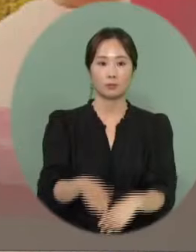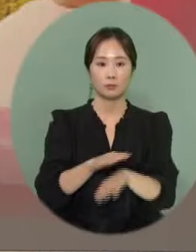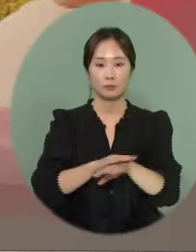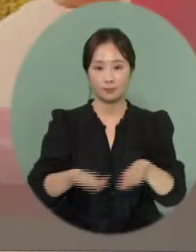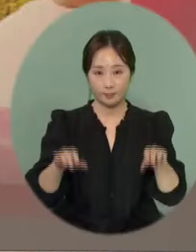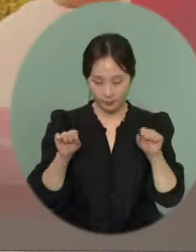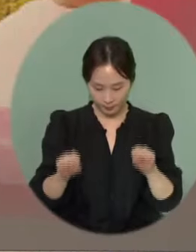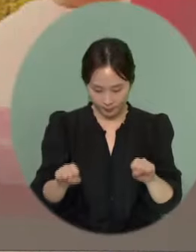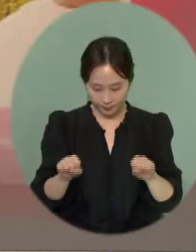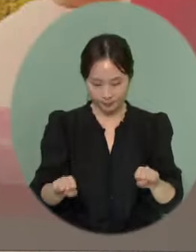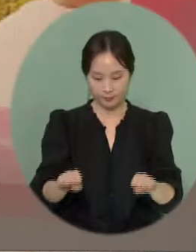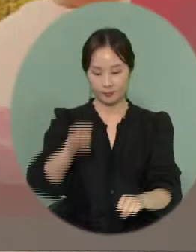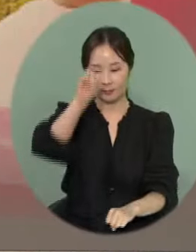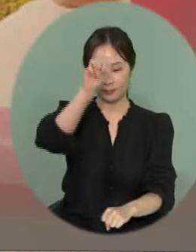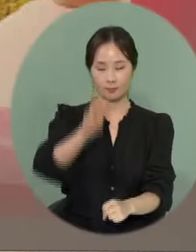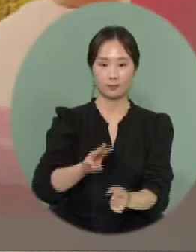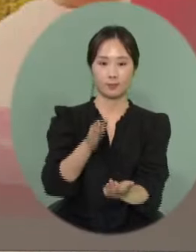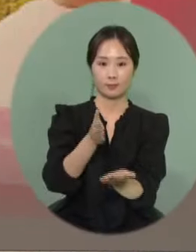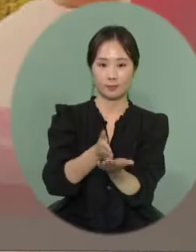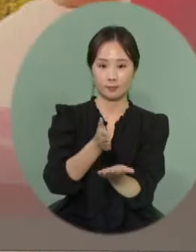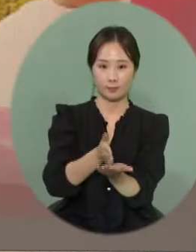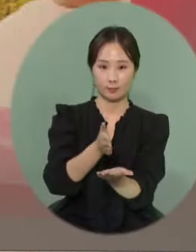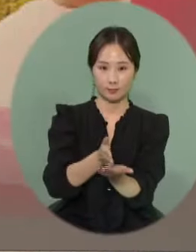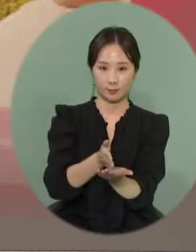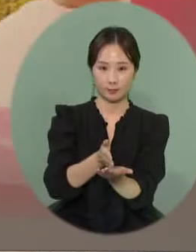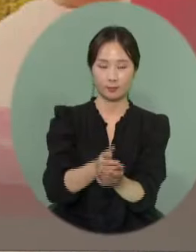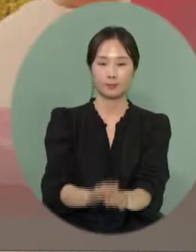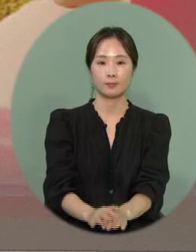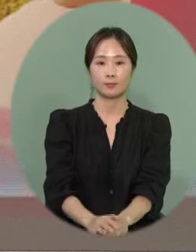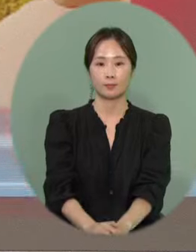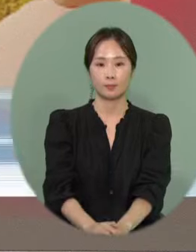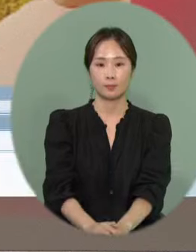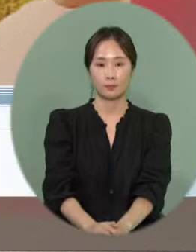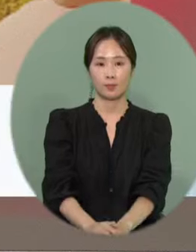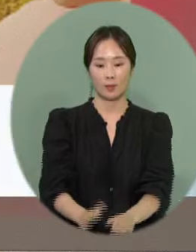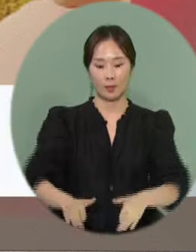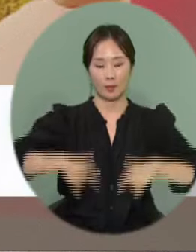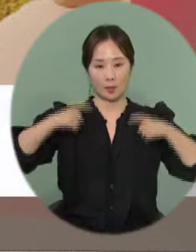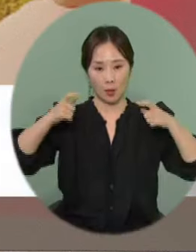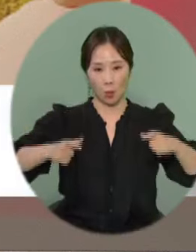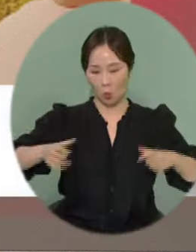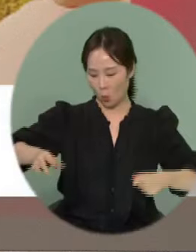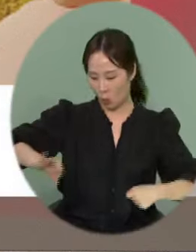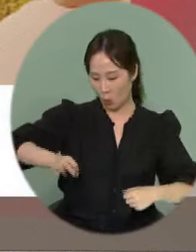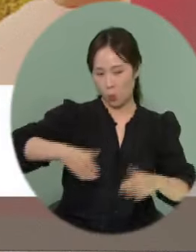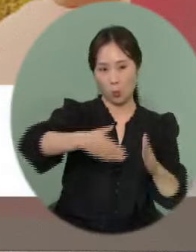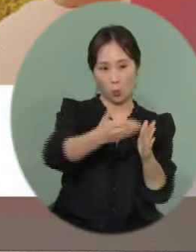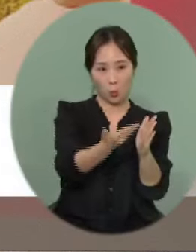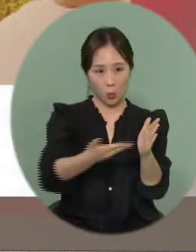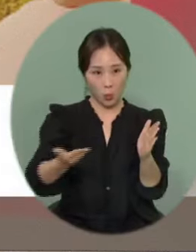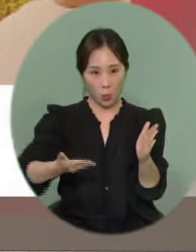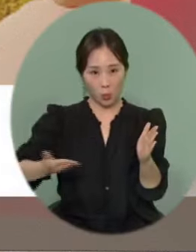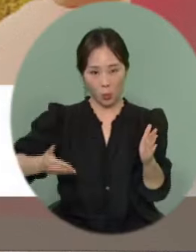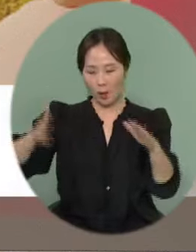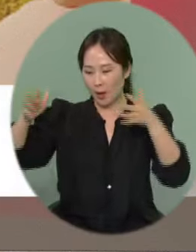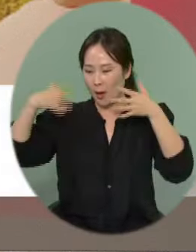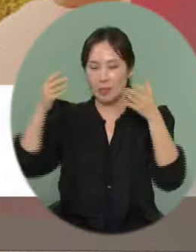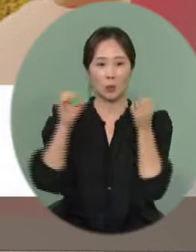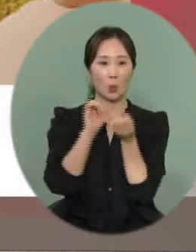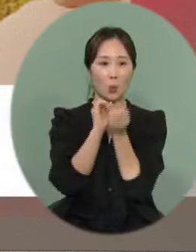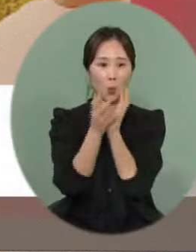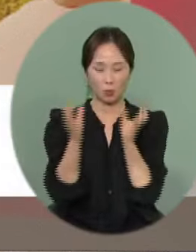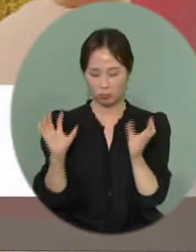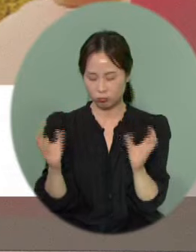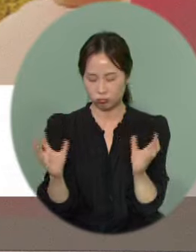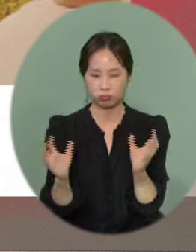여러분 안녕하십니까? 광주 MBC 뉴스데스크입니다. 남도의 젖줄 영산강을 따라 가을 꽃길이 수백 리